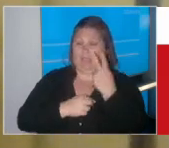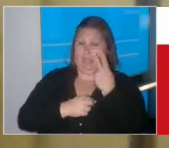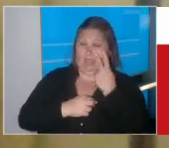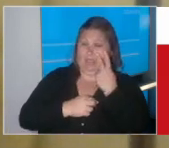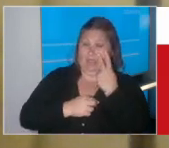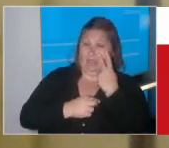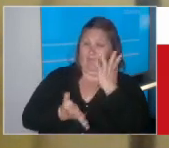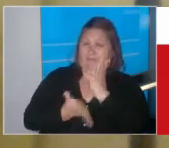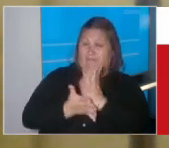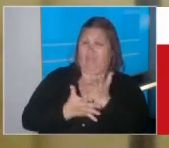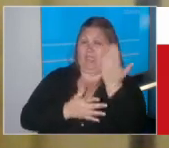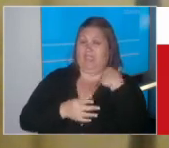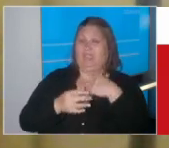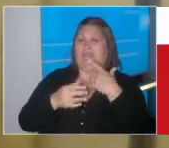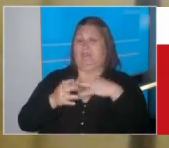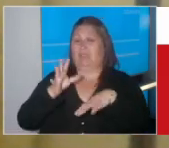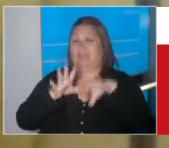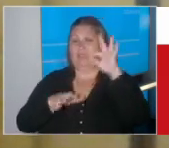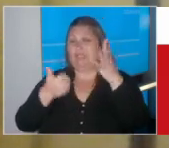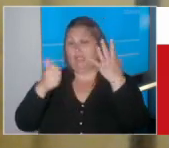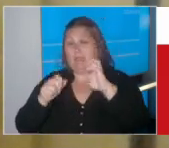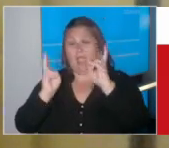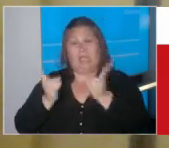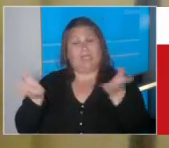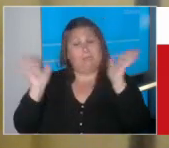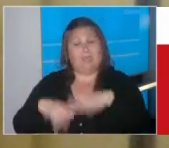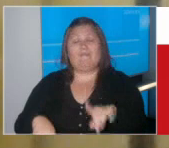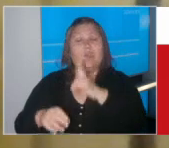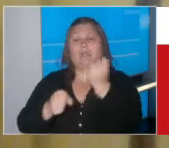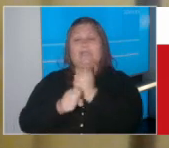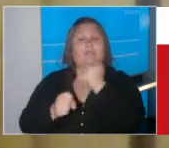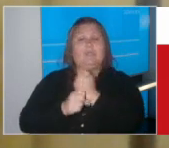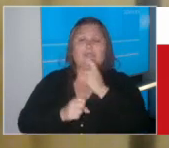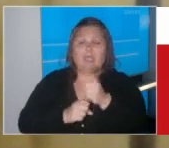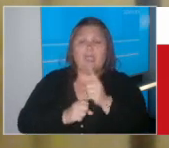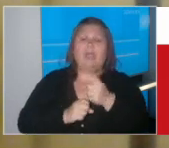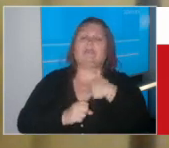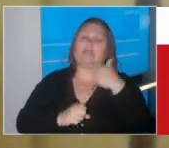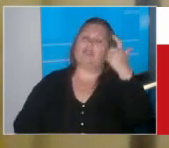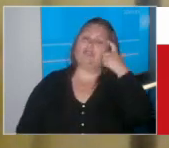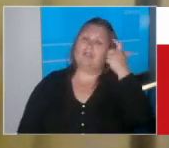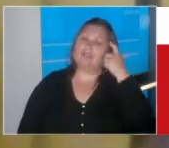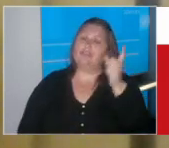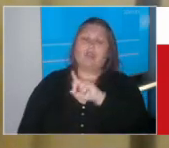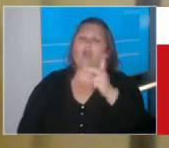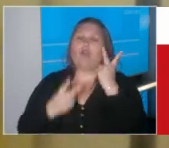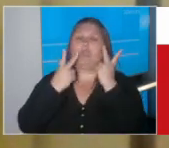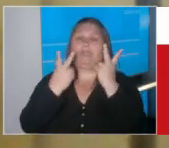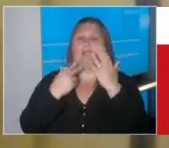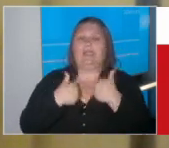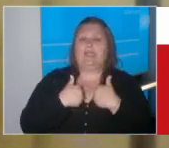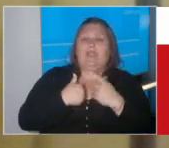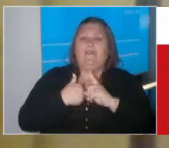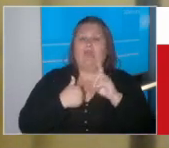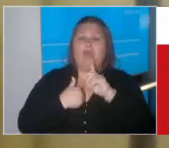ה-60, כבר היית אצבע ה-60, יכולת להפיל את הממשלה, לא עשית את זה. אז אני חושבת שלא כדאי ולא